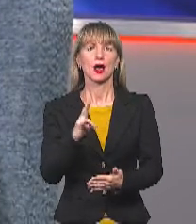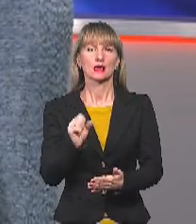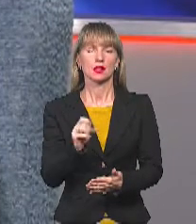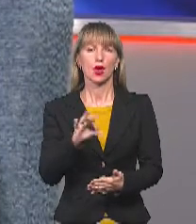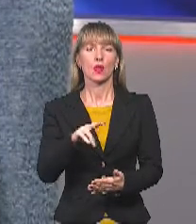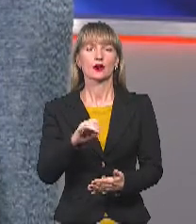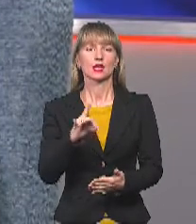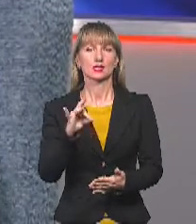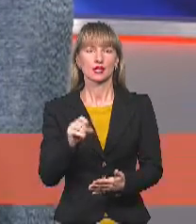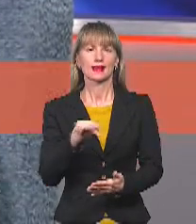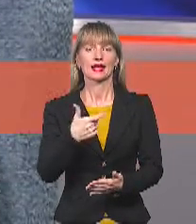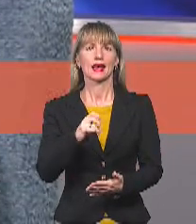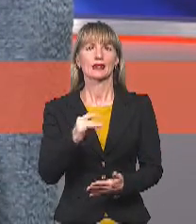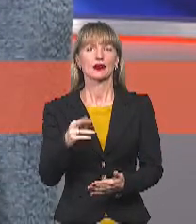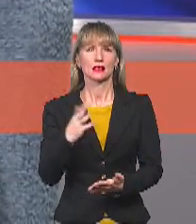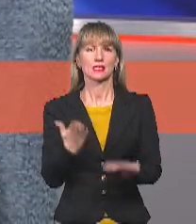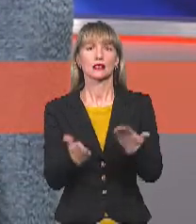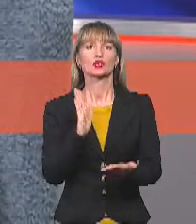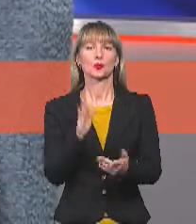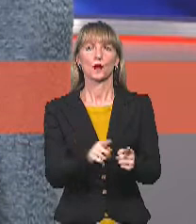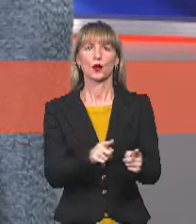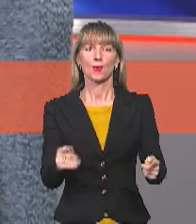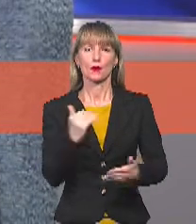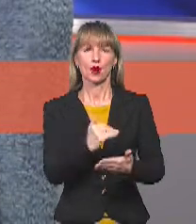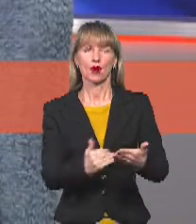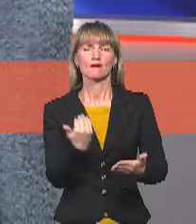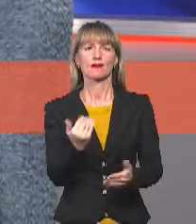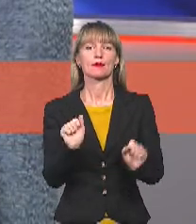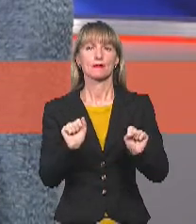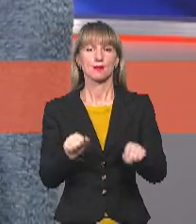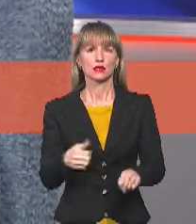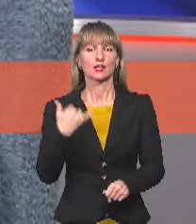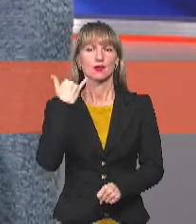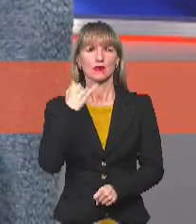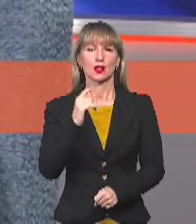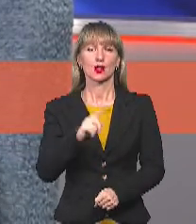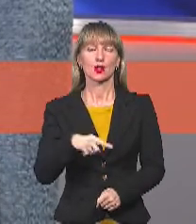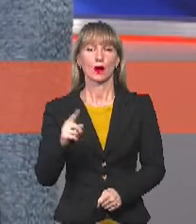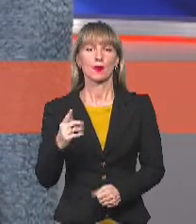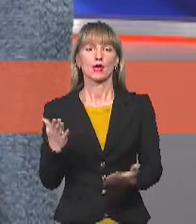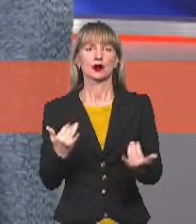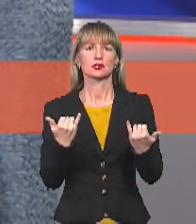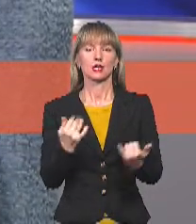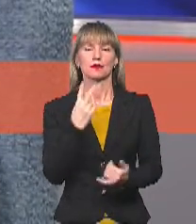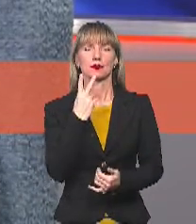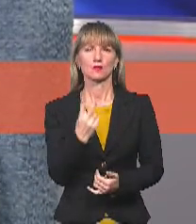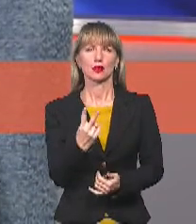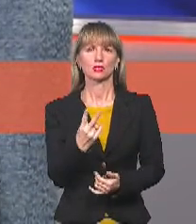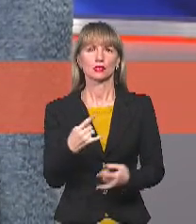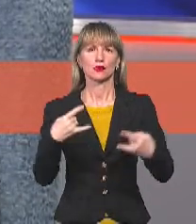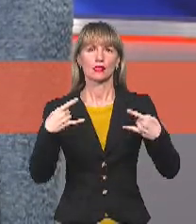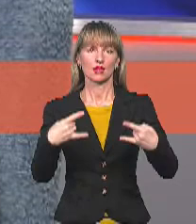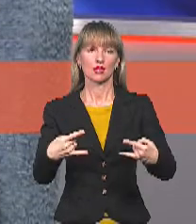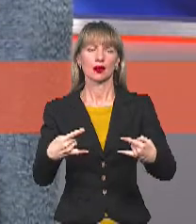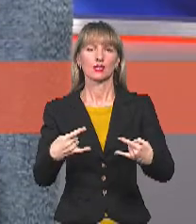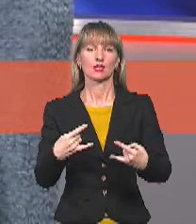пана Геннадія, якщо вони у нас з'являться протягом програми, можете задавати за телефонами, які зараз ви побачите у себе